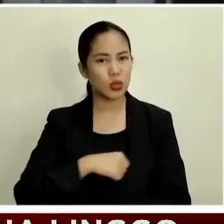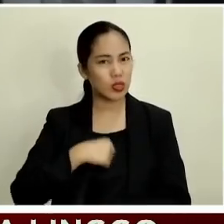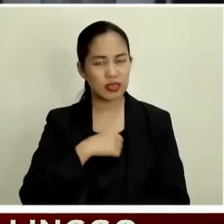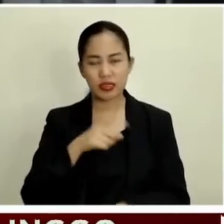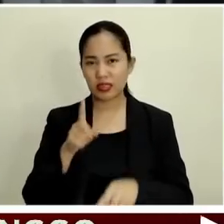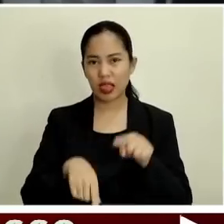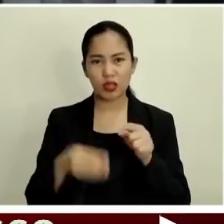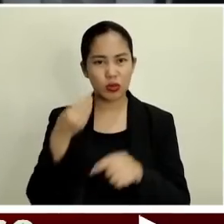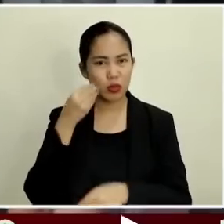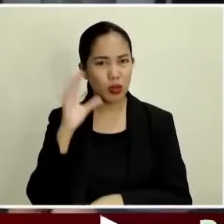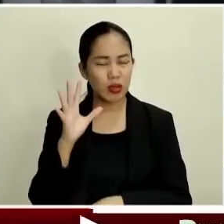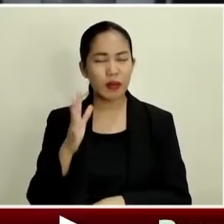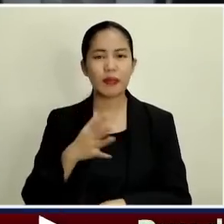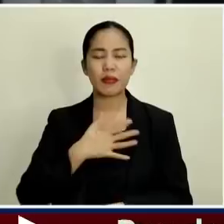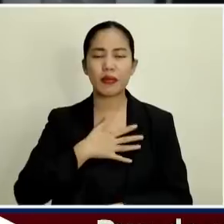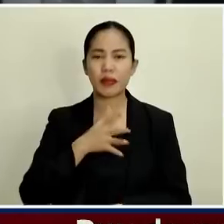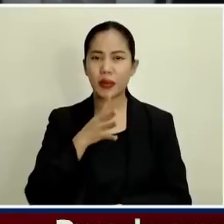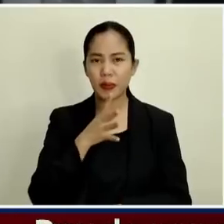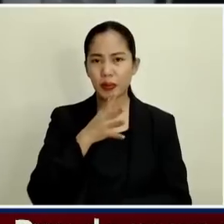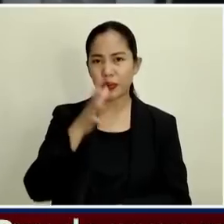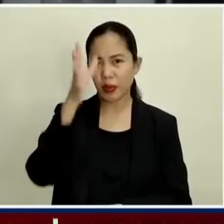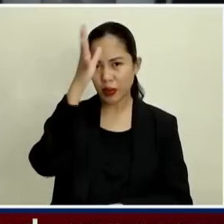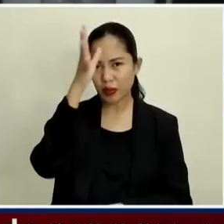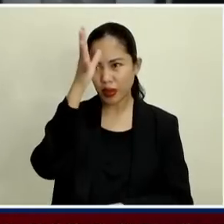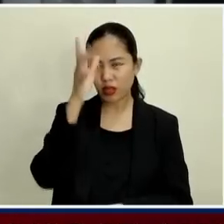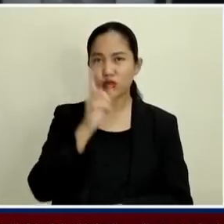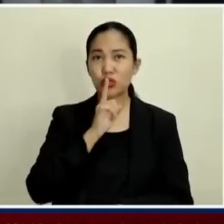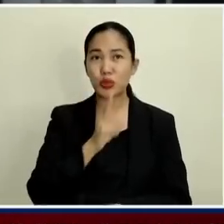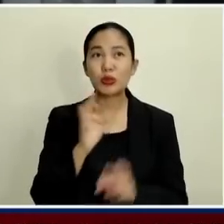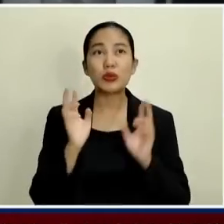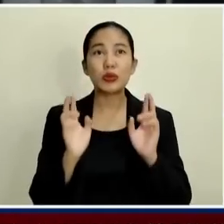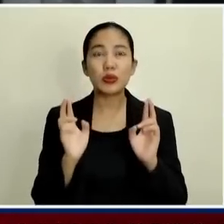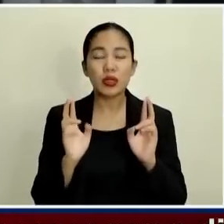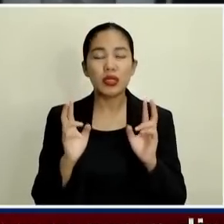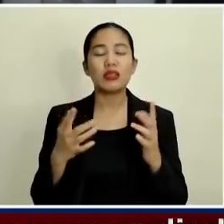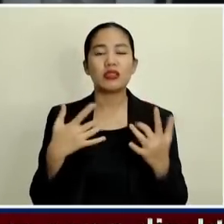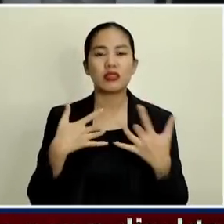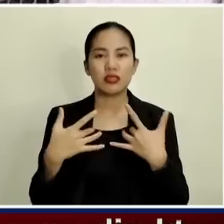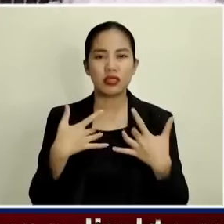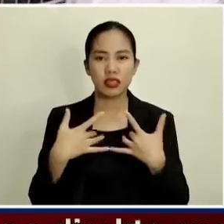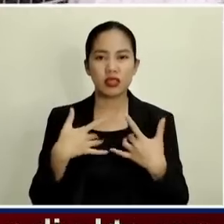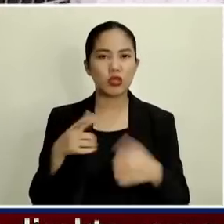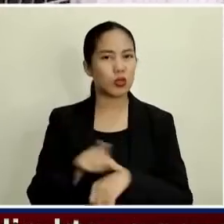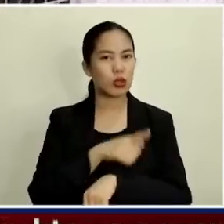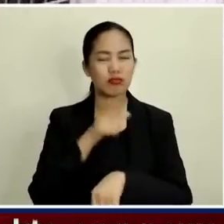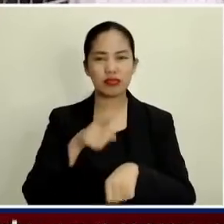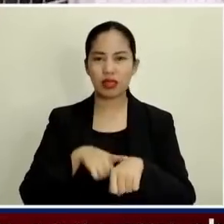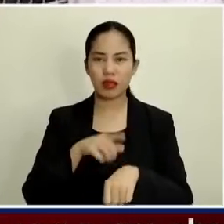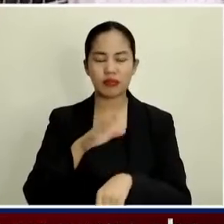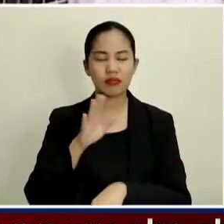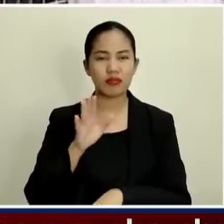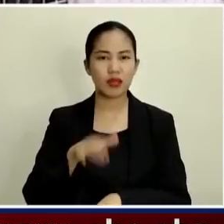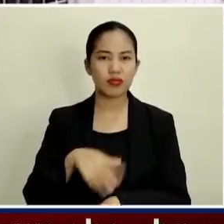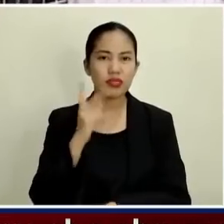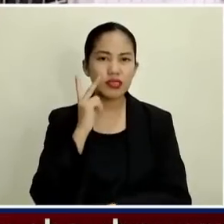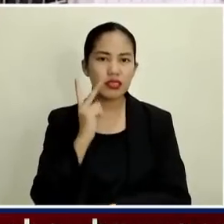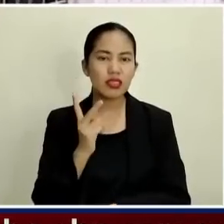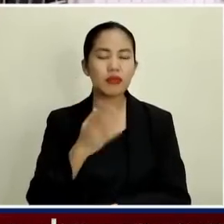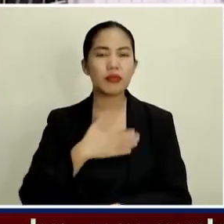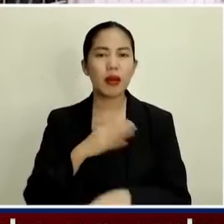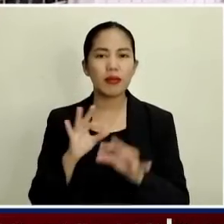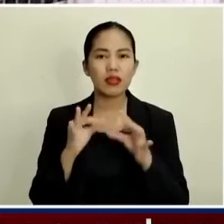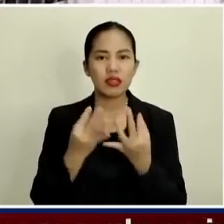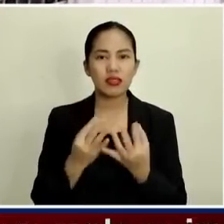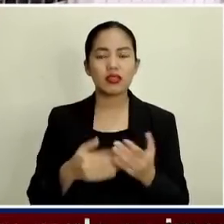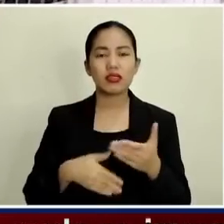sa papa at mama ko na umasa talaga kasi mahabang panahon na hindi po tayo nagkita. Paliwanag naman ng tugo, prioridad nila